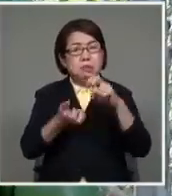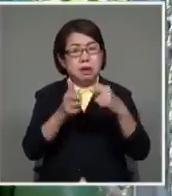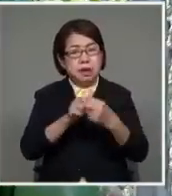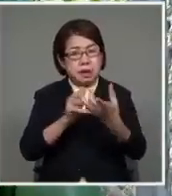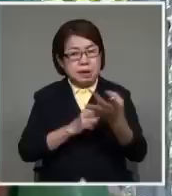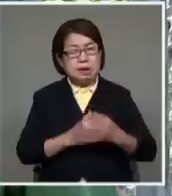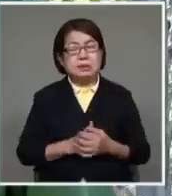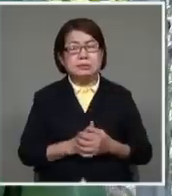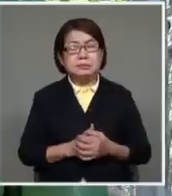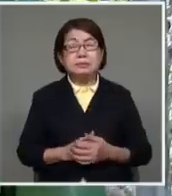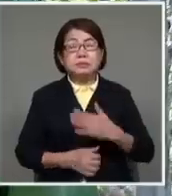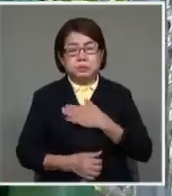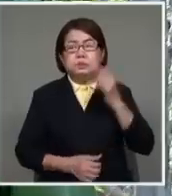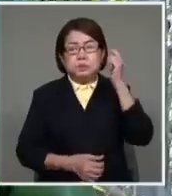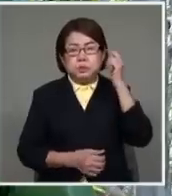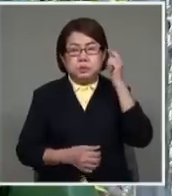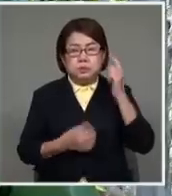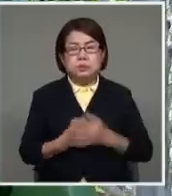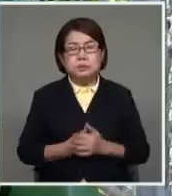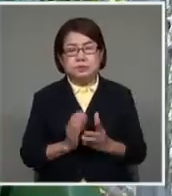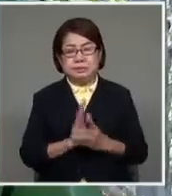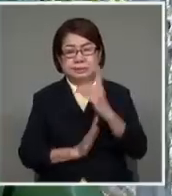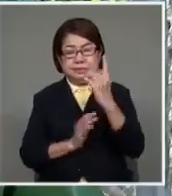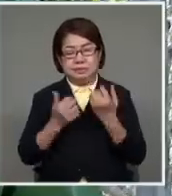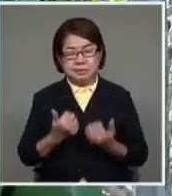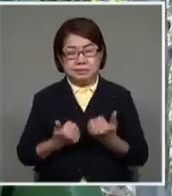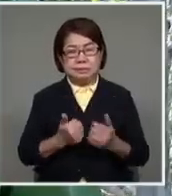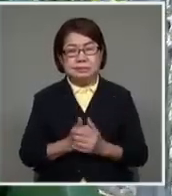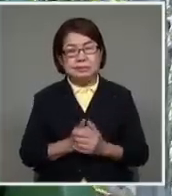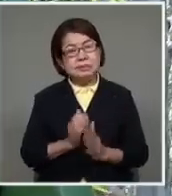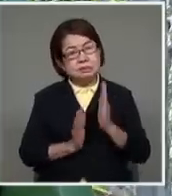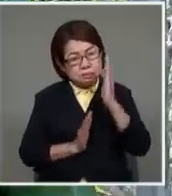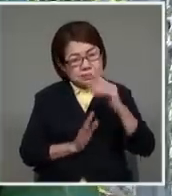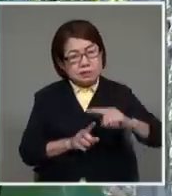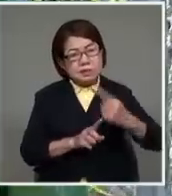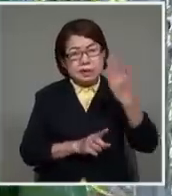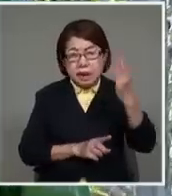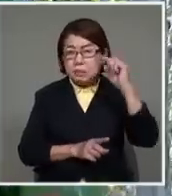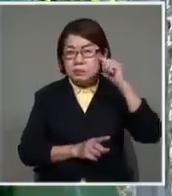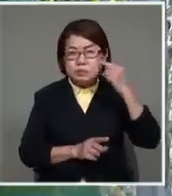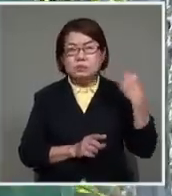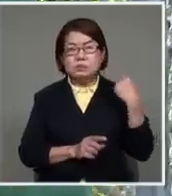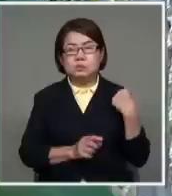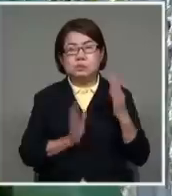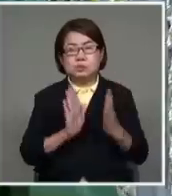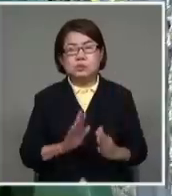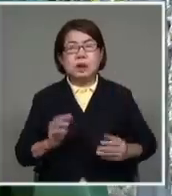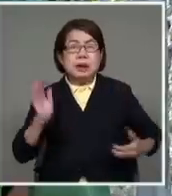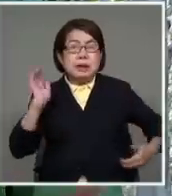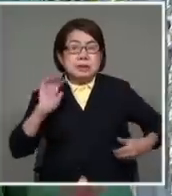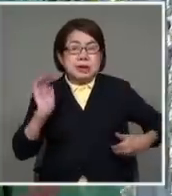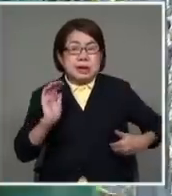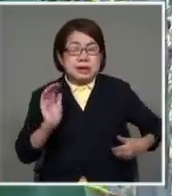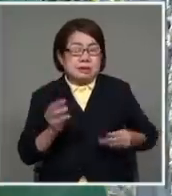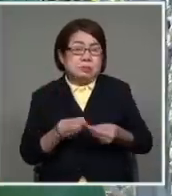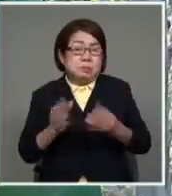นะผมก็รู้เลยว่าไปในอาทิตย์นี้สองอาทิตย์ไปในเดือนหน้าต้องมีคนเอามาลิงมาให้เพิ่มฮะออก